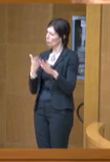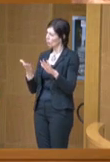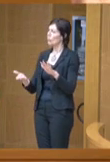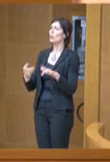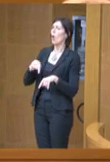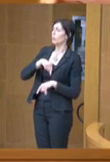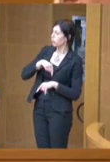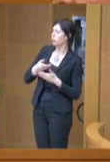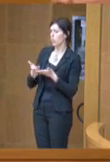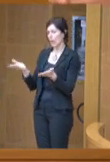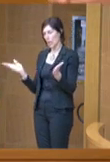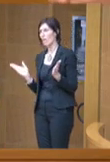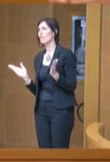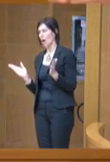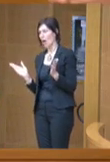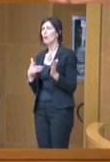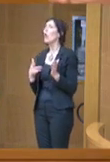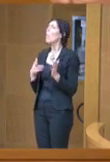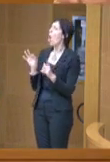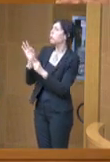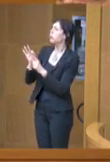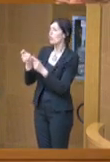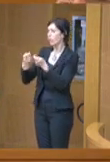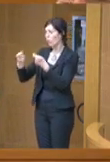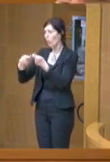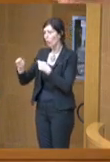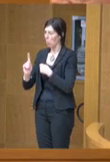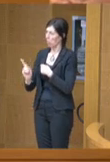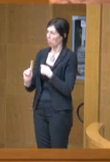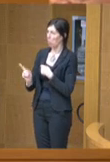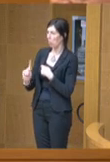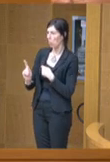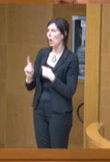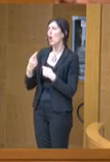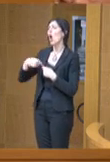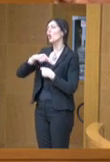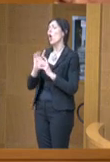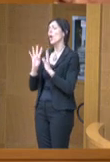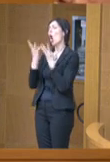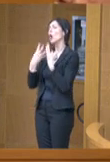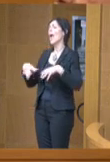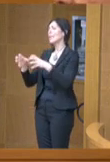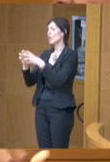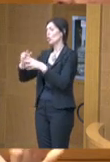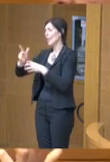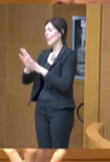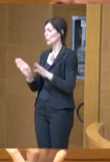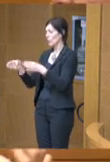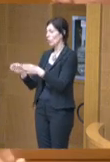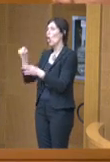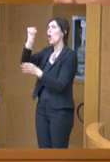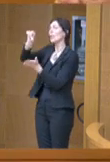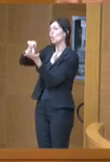private, senza fini commerciali. Siamo anche un'organizzazione del terzo settore, ovviamente. Ogni centro è composto